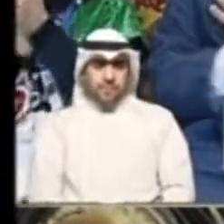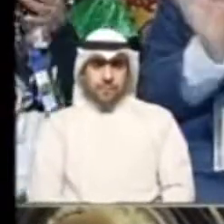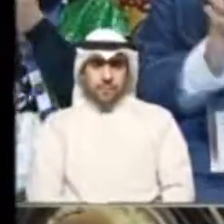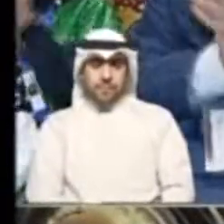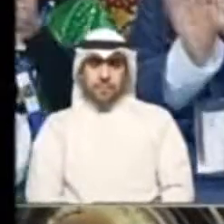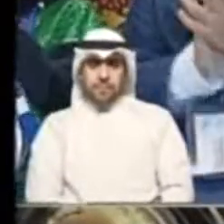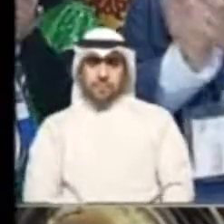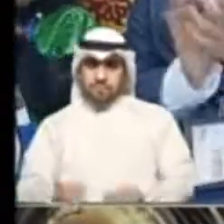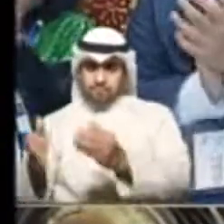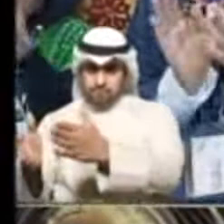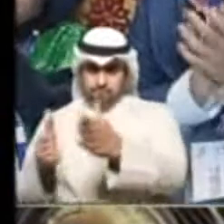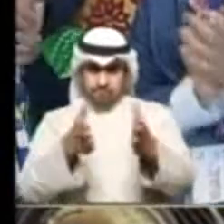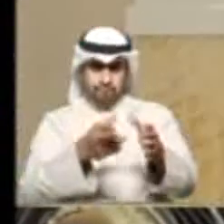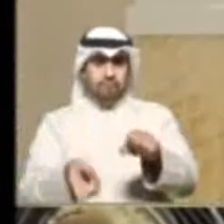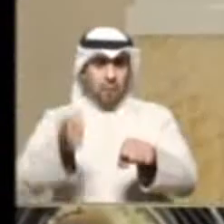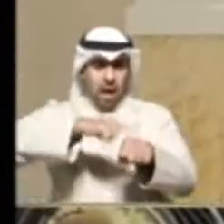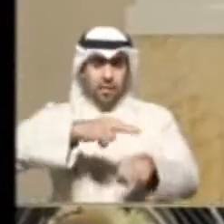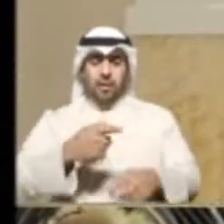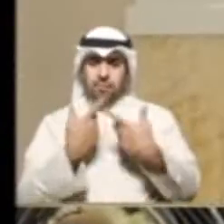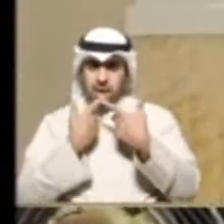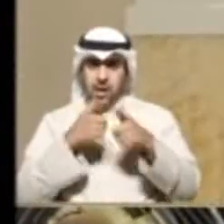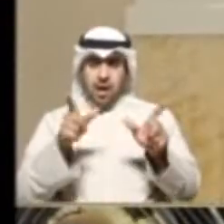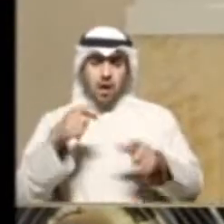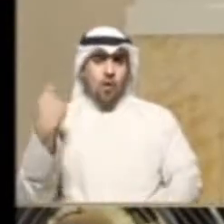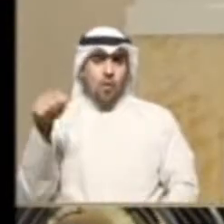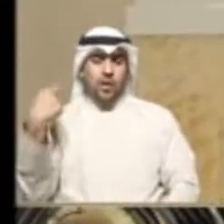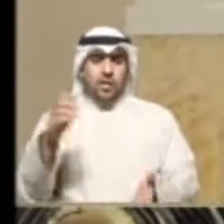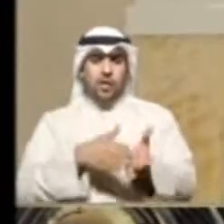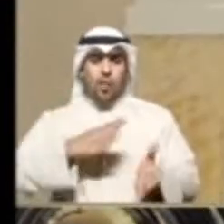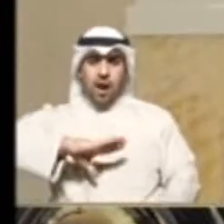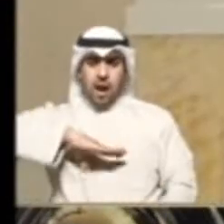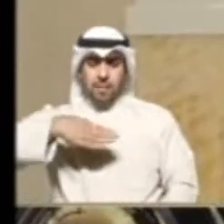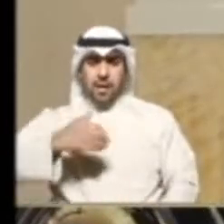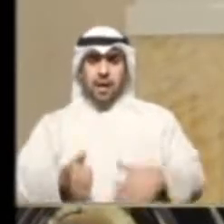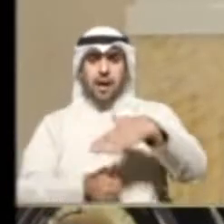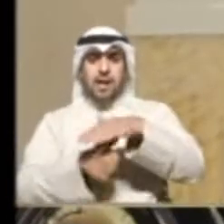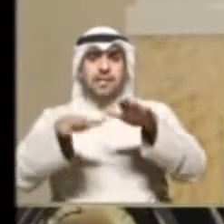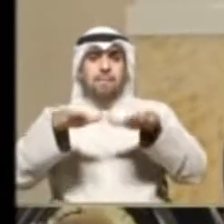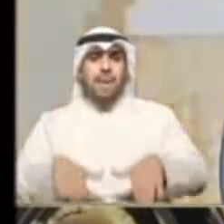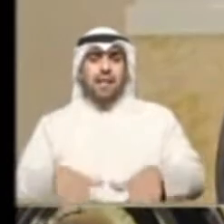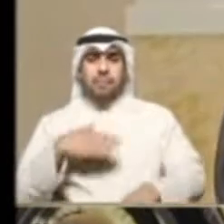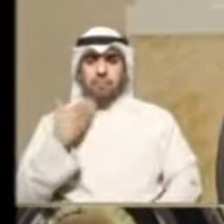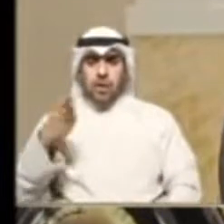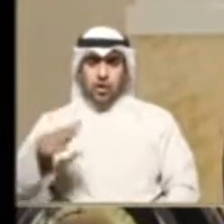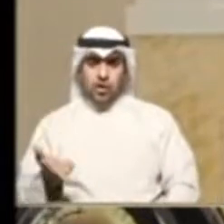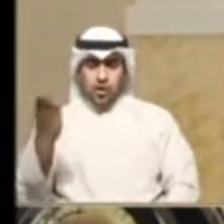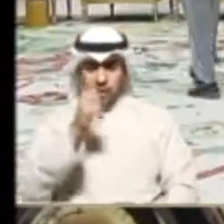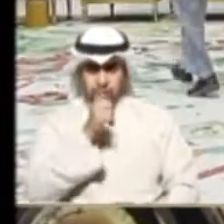كما ألقى وزير شؤون الديوان الأميري رئيس مجلس أمناء مكتب الشهيد كلمة قال